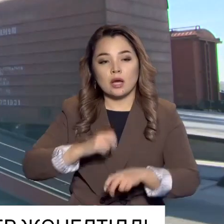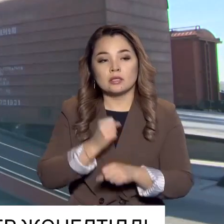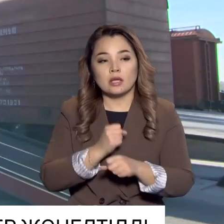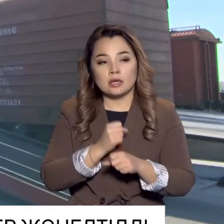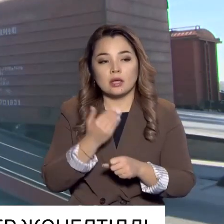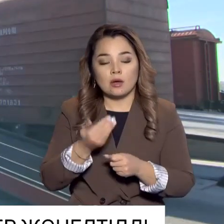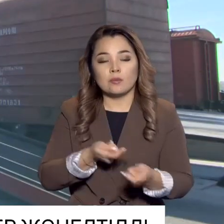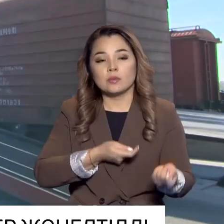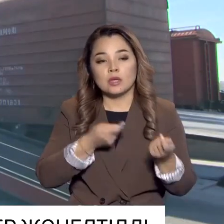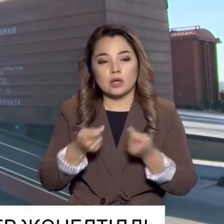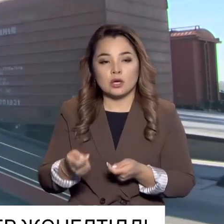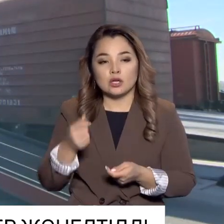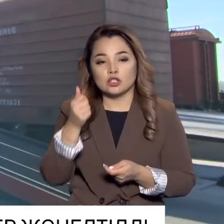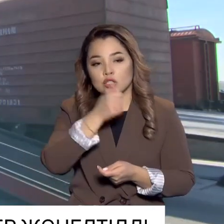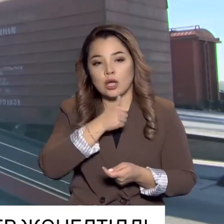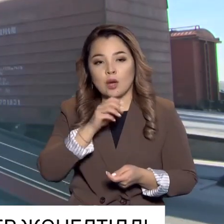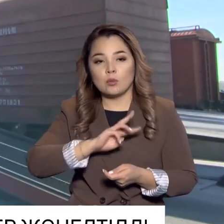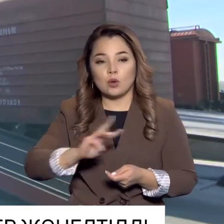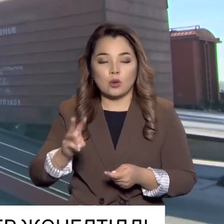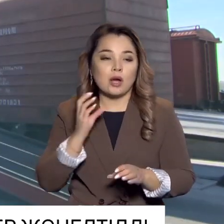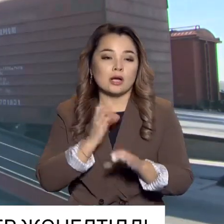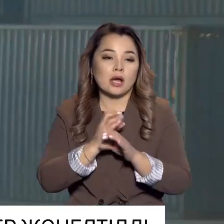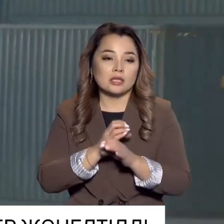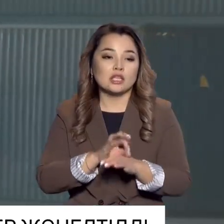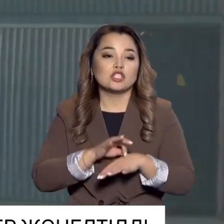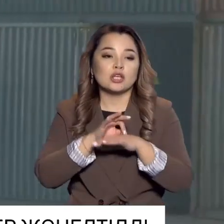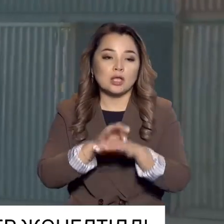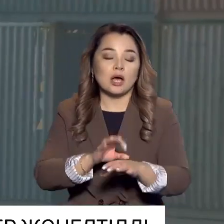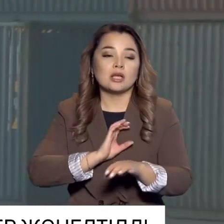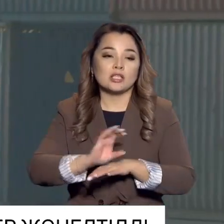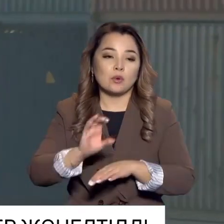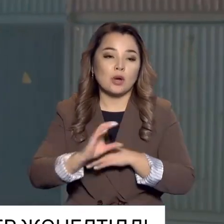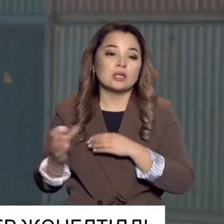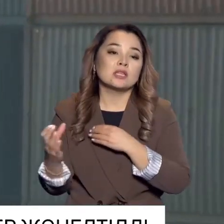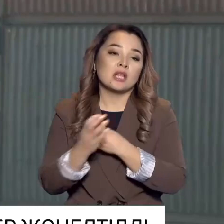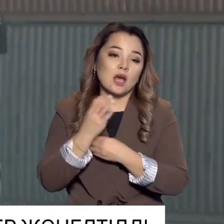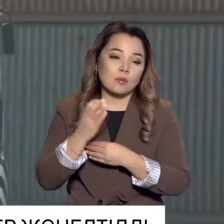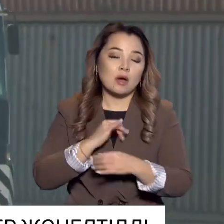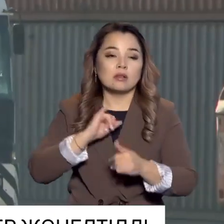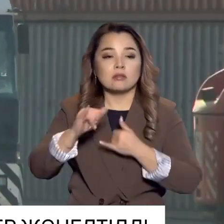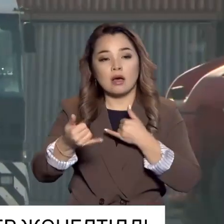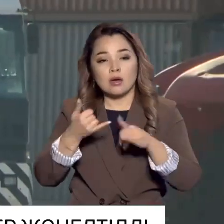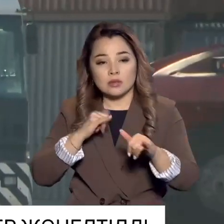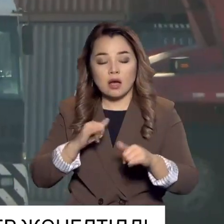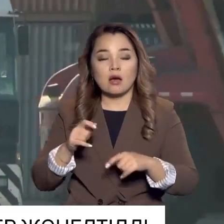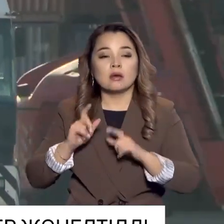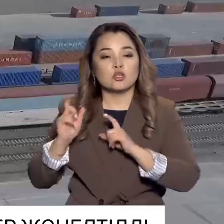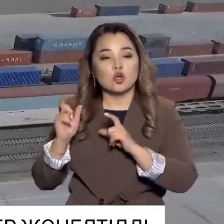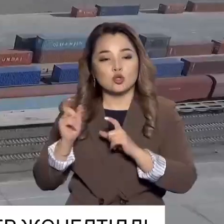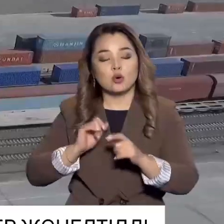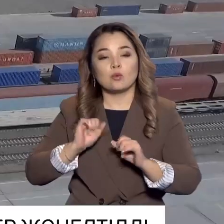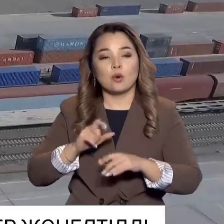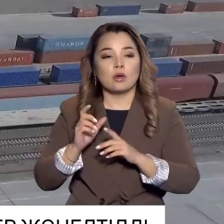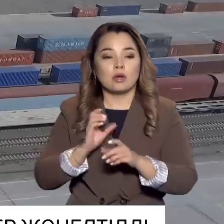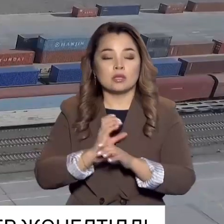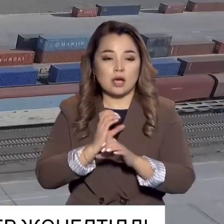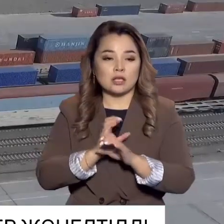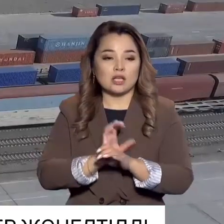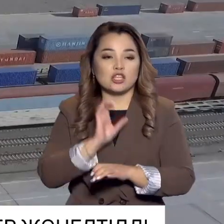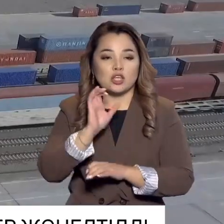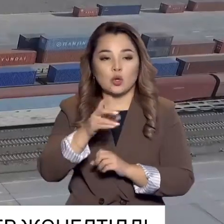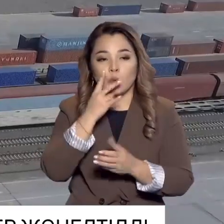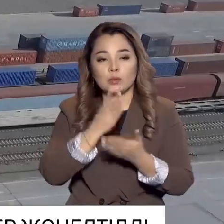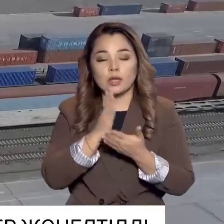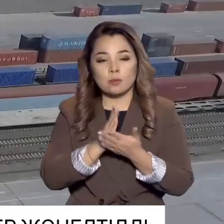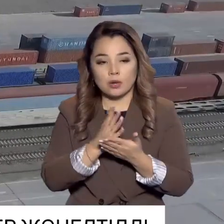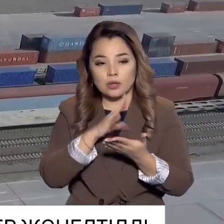тасымал мүмкіндігі жылына миллион контейнерге жеткізумен қатар экспорттық және импорттық алыс-берісте де жүктерді контейнермен жеткізудің логистикалық